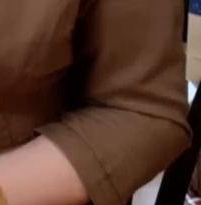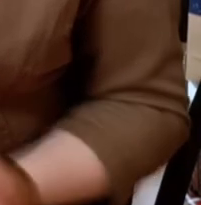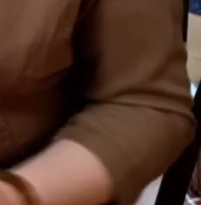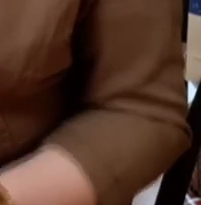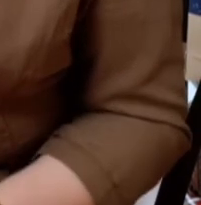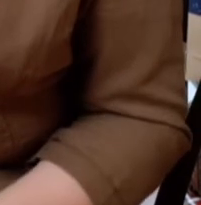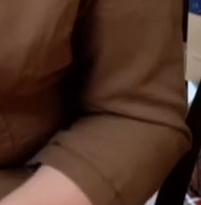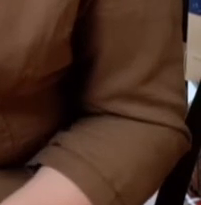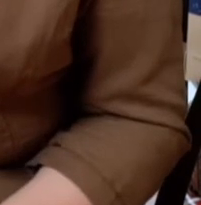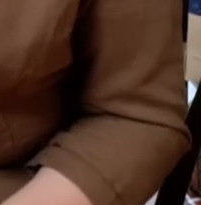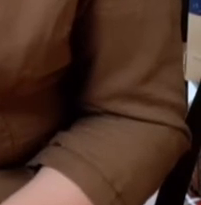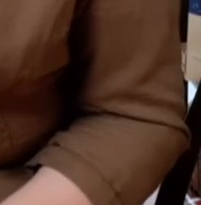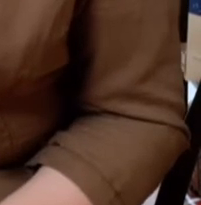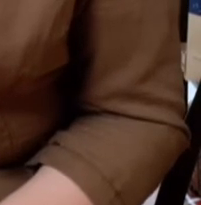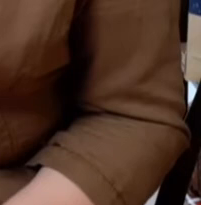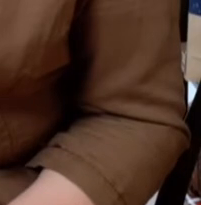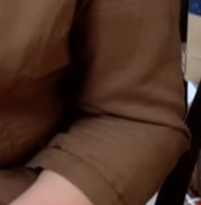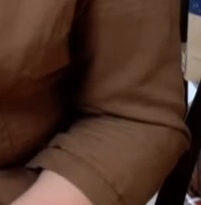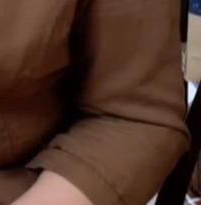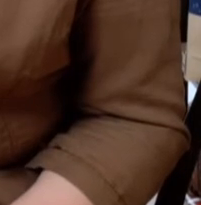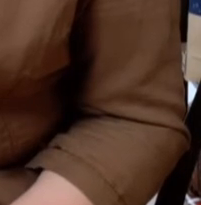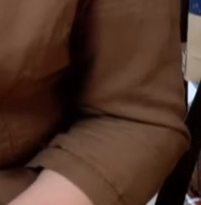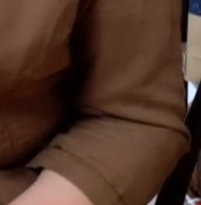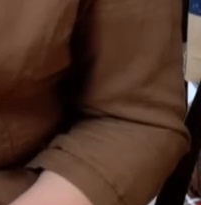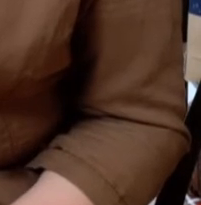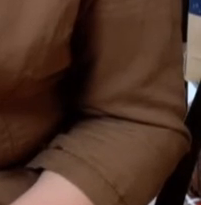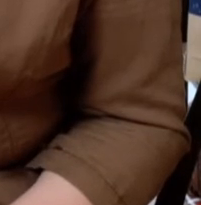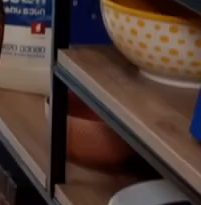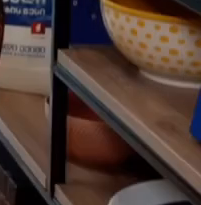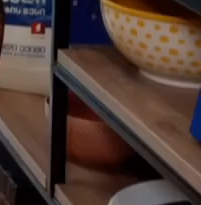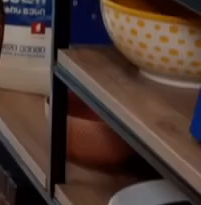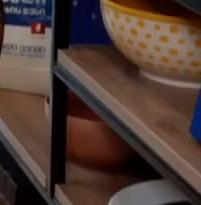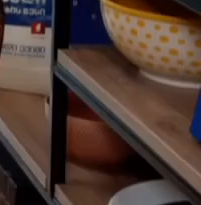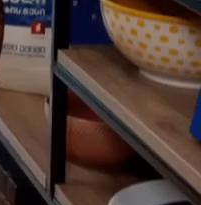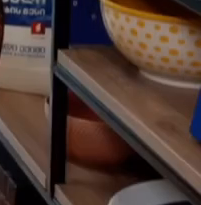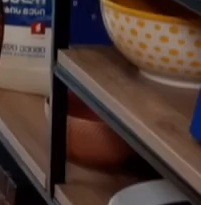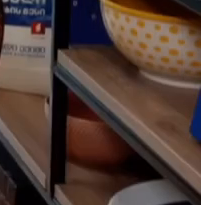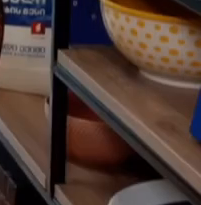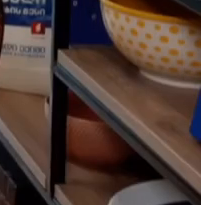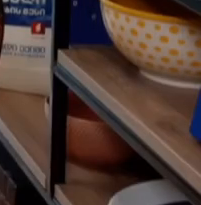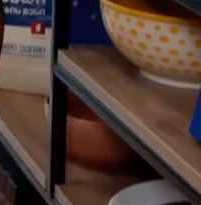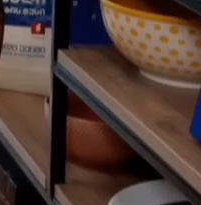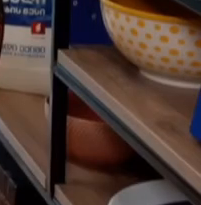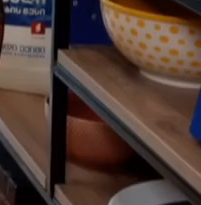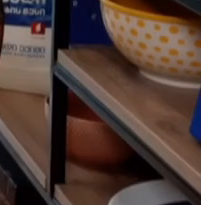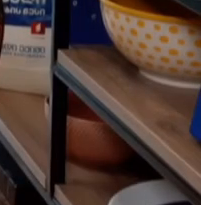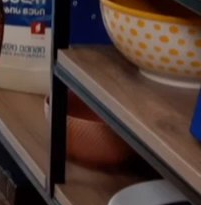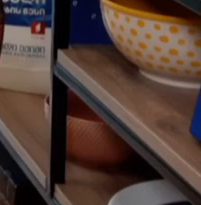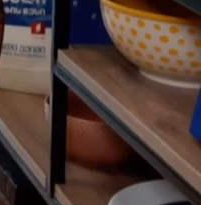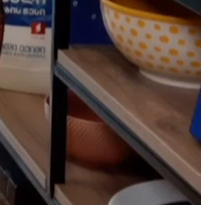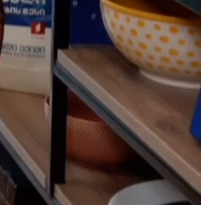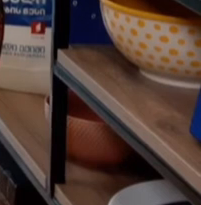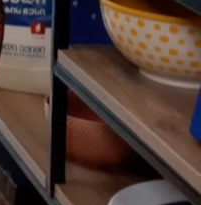მათი პირადი თავგადასავალი არის ჩვენი ცხოვრების განუყოფელი ნაწილი და რასაკვირველია, მათ მიმართ ჩვენი დამოკიდებულება